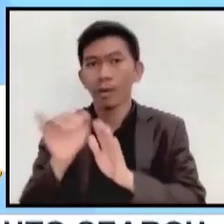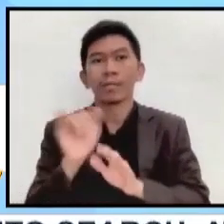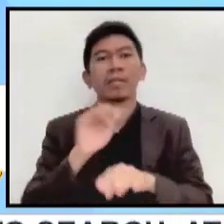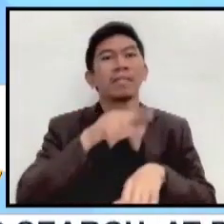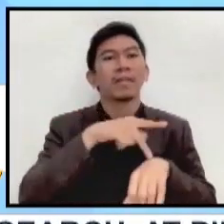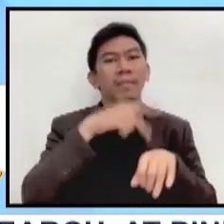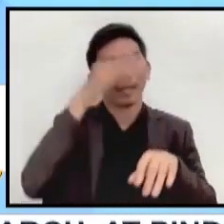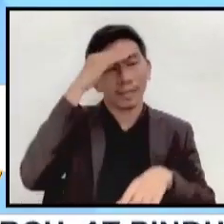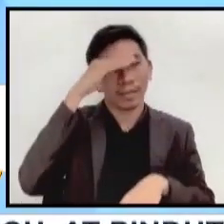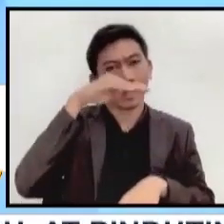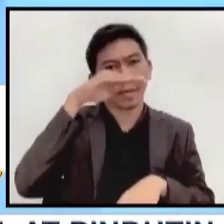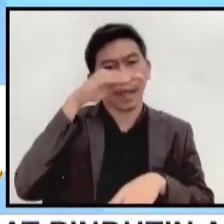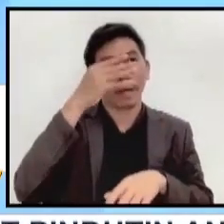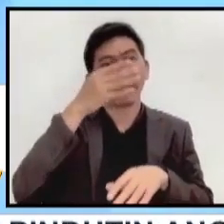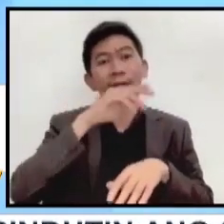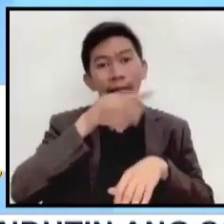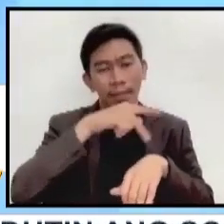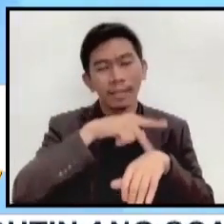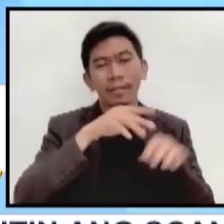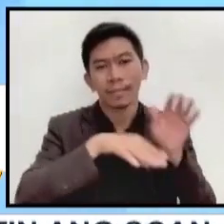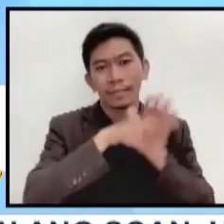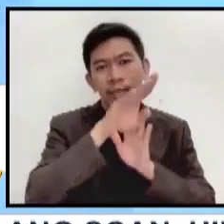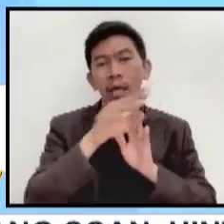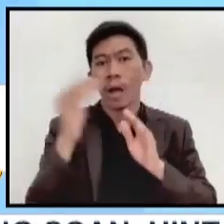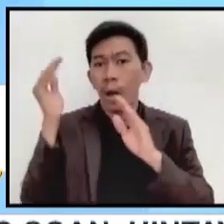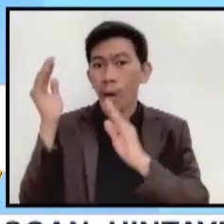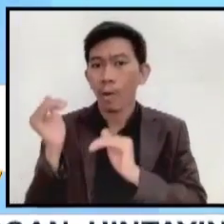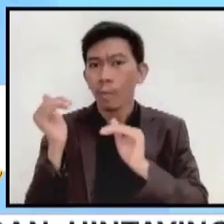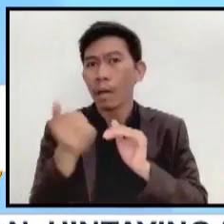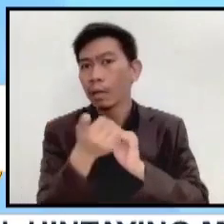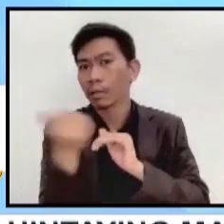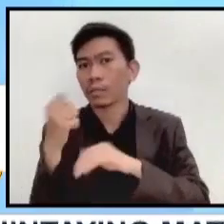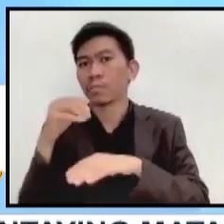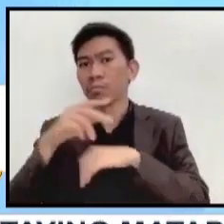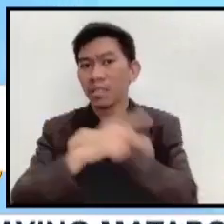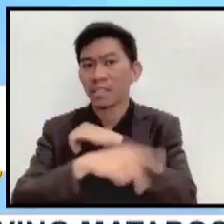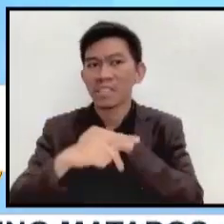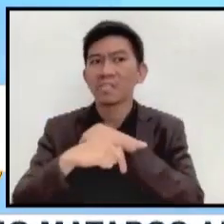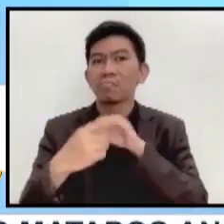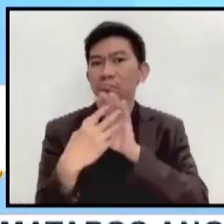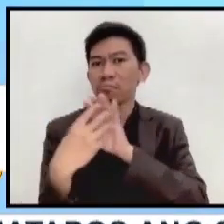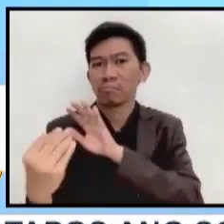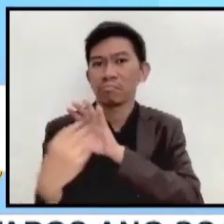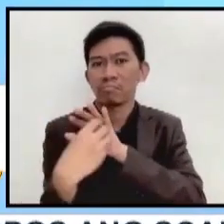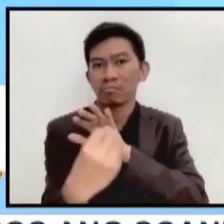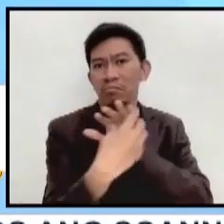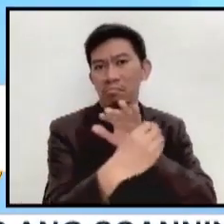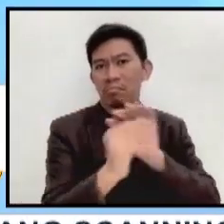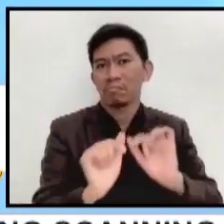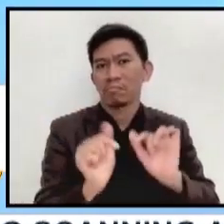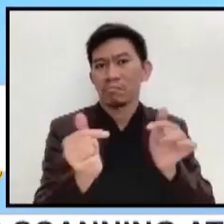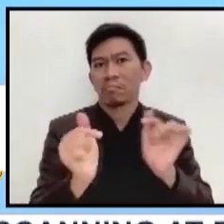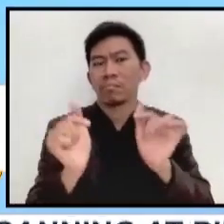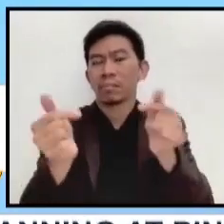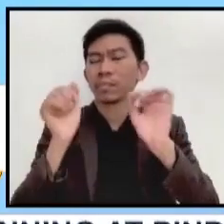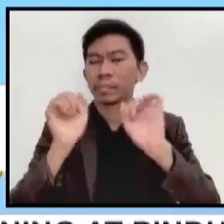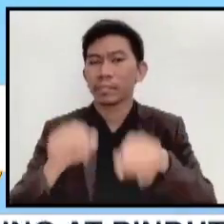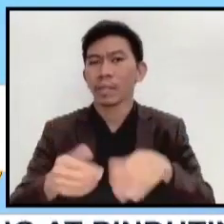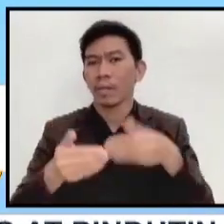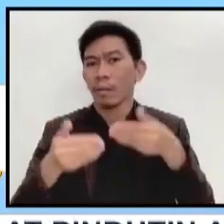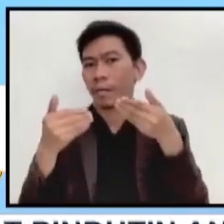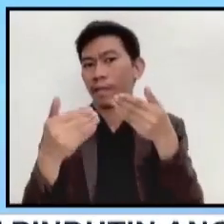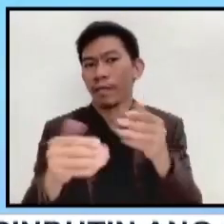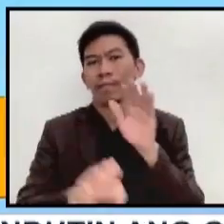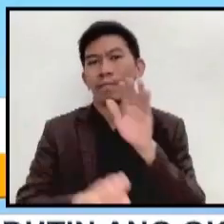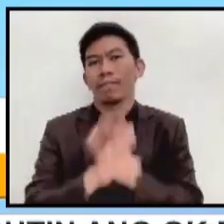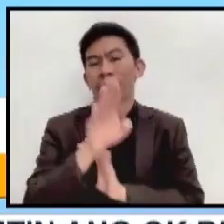other industrialized provinces and LGUs to follow in order to help us fuel the growth. Lalong-lalo na po